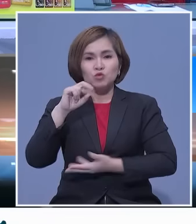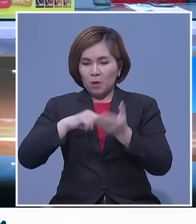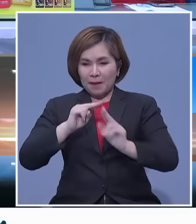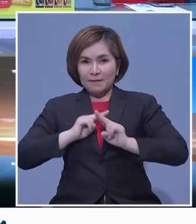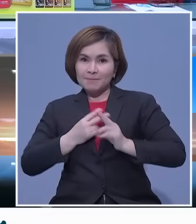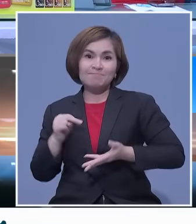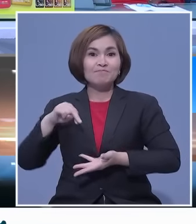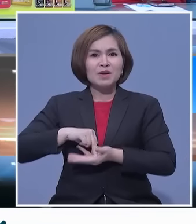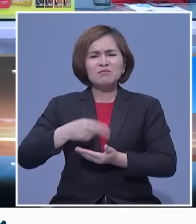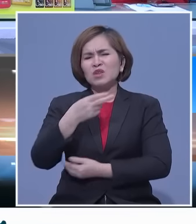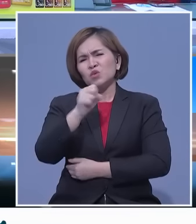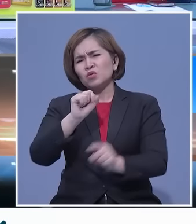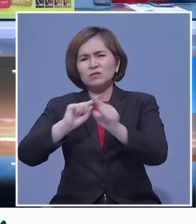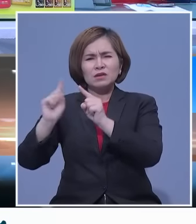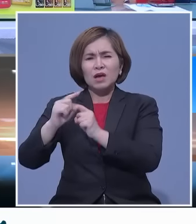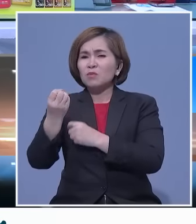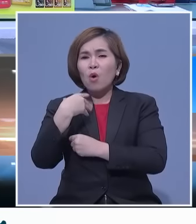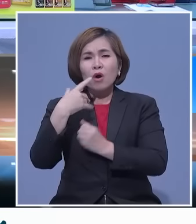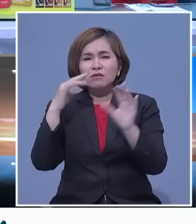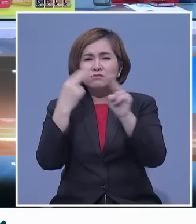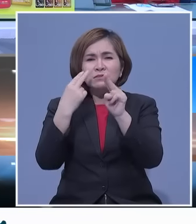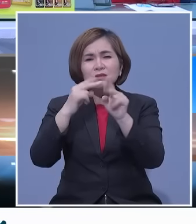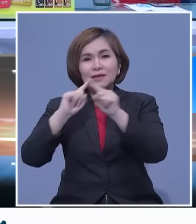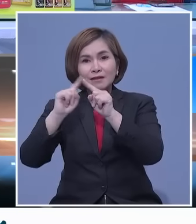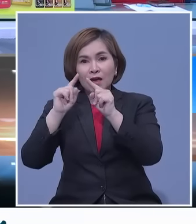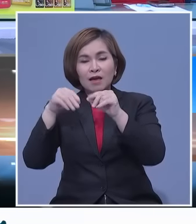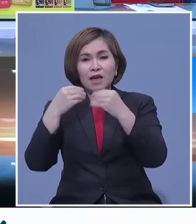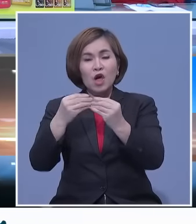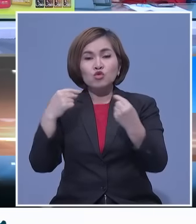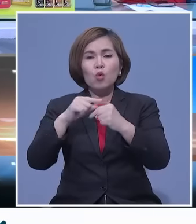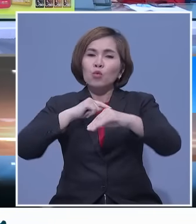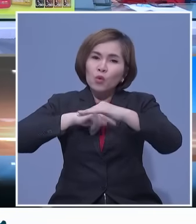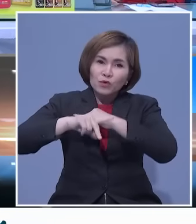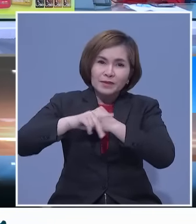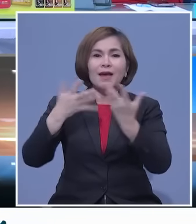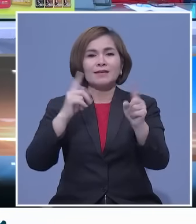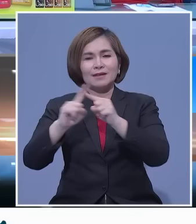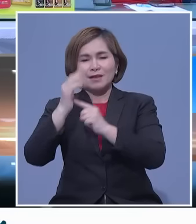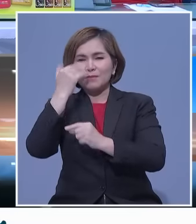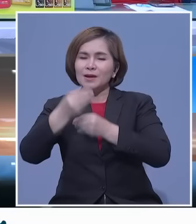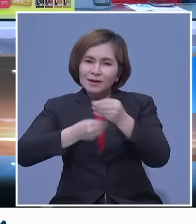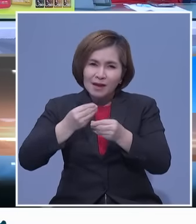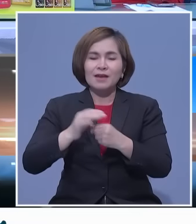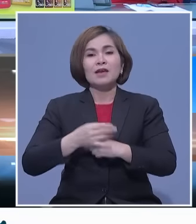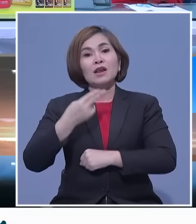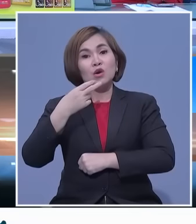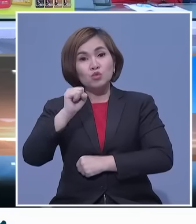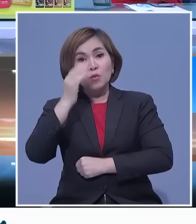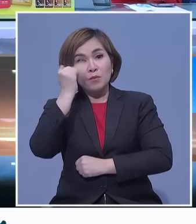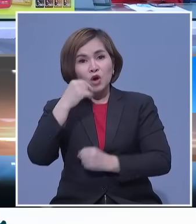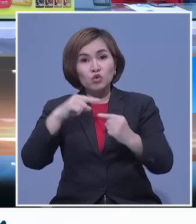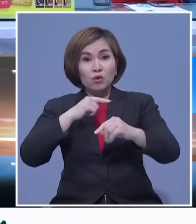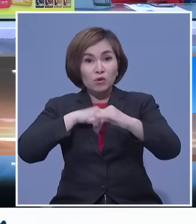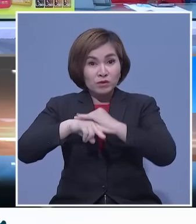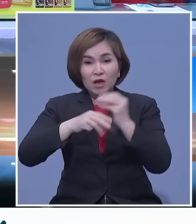เหมือนกันคือเป็นคอร์สอะไรก็ตามที่เขาจะคัดสรชื่อกันมานะคอร์สยิงadvertisingคอร์สเรื่องของการทำโฆษณาให้เข้าถึง